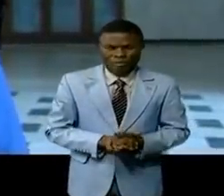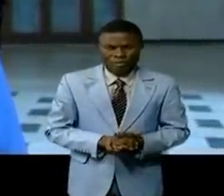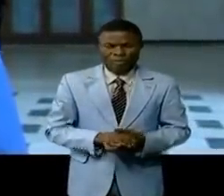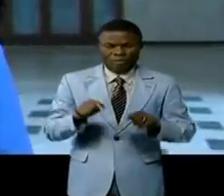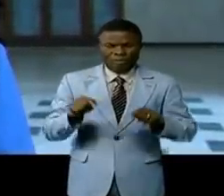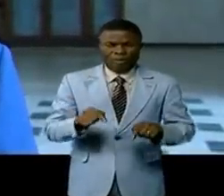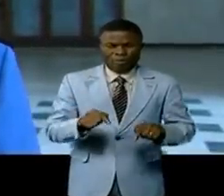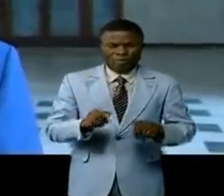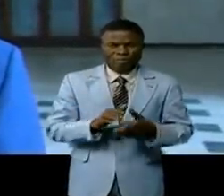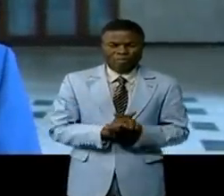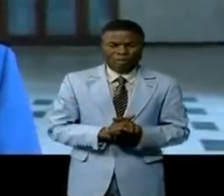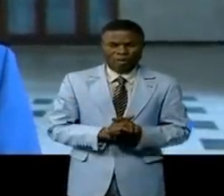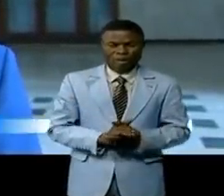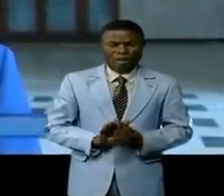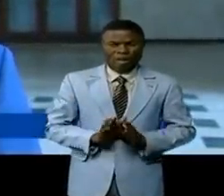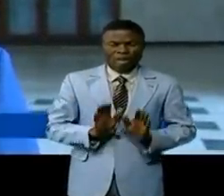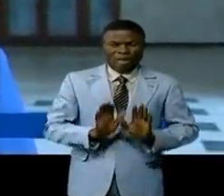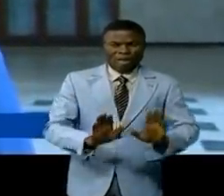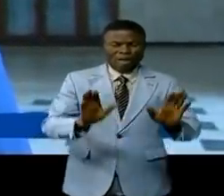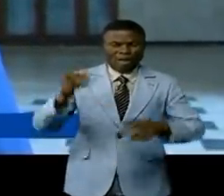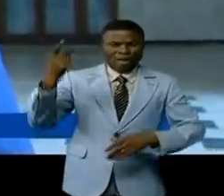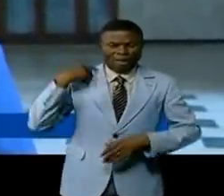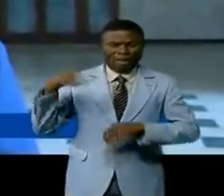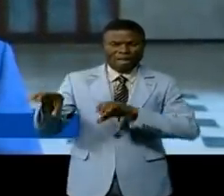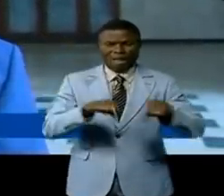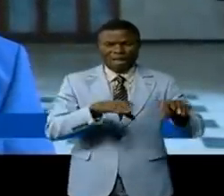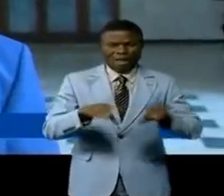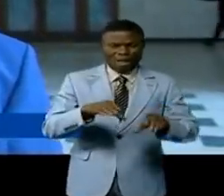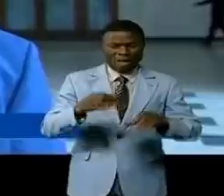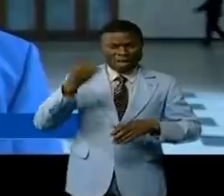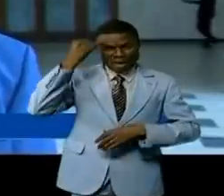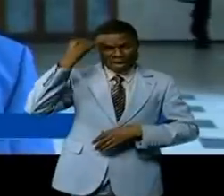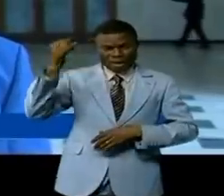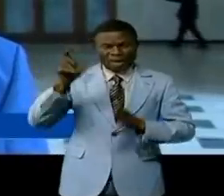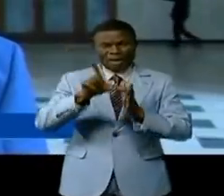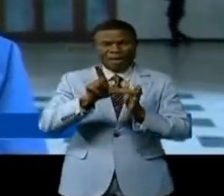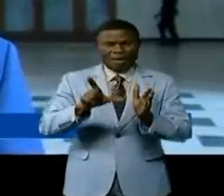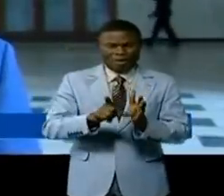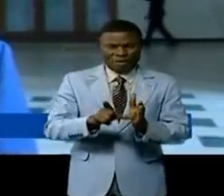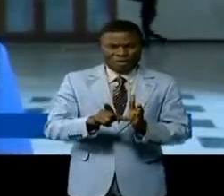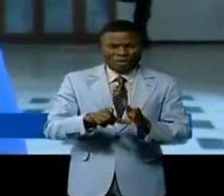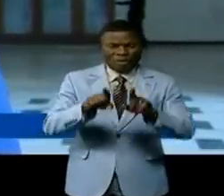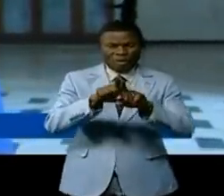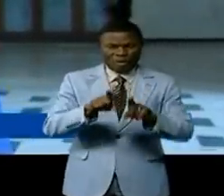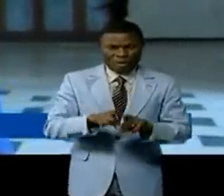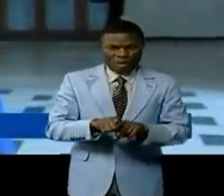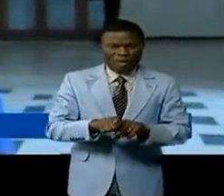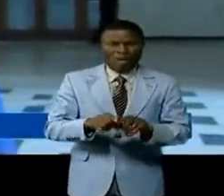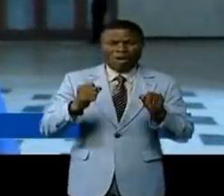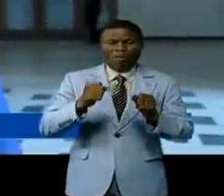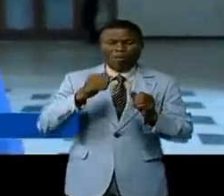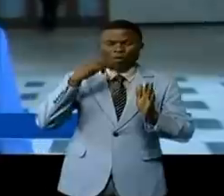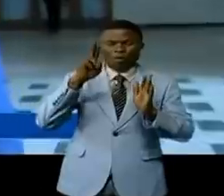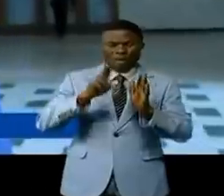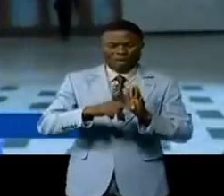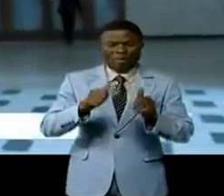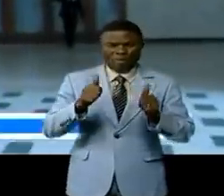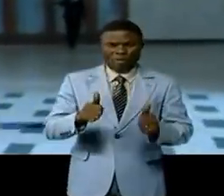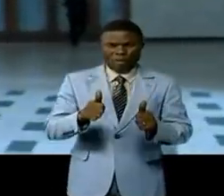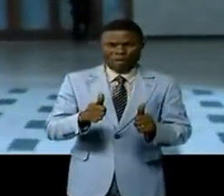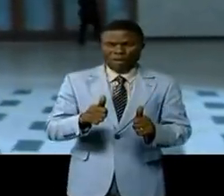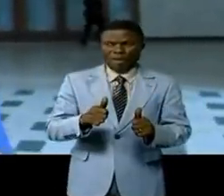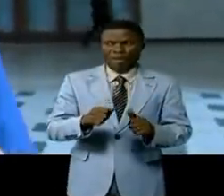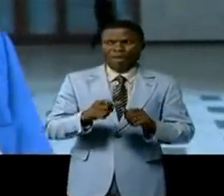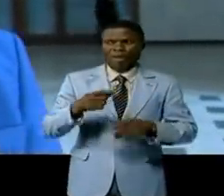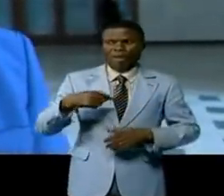façon de laisser les députés dans leurs activités d'initiation des lois et de contrôle parlementaire, ce serait une bonne chose. Nous